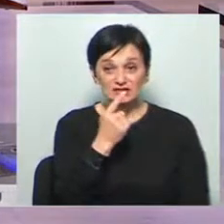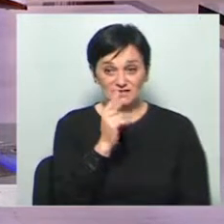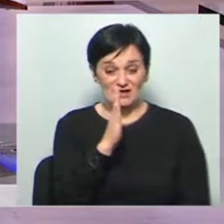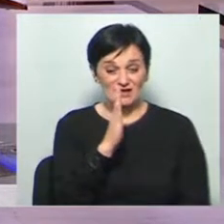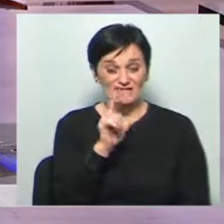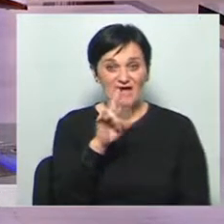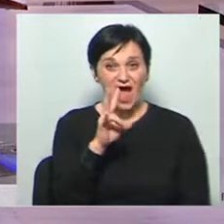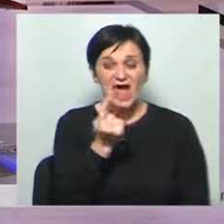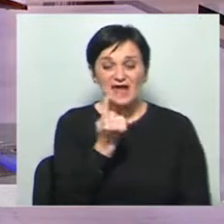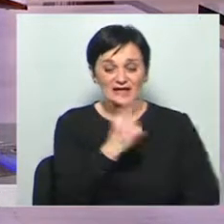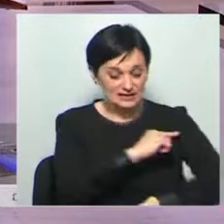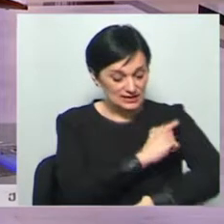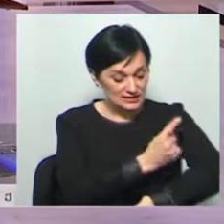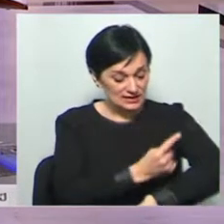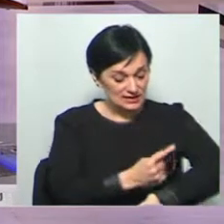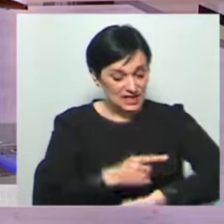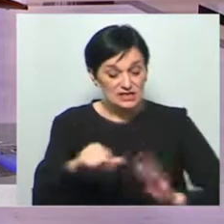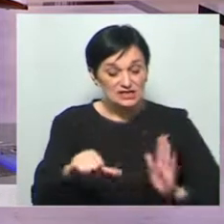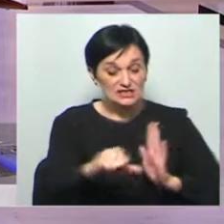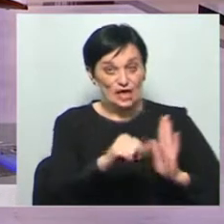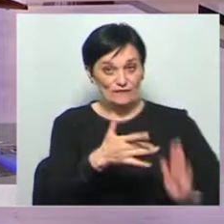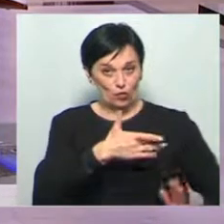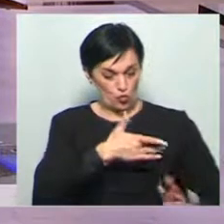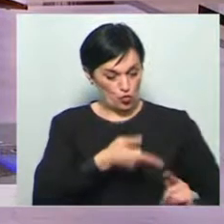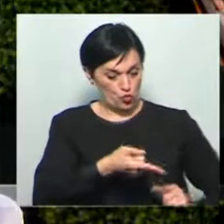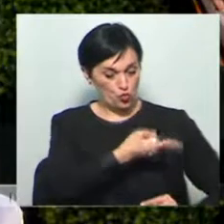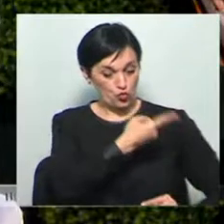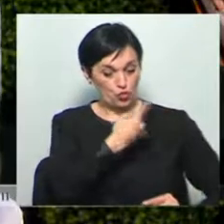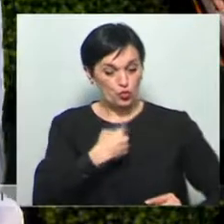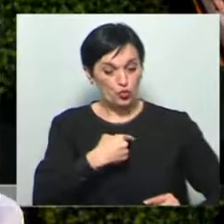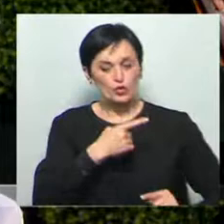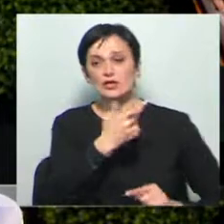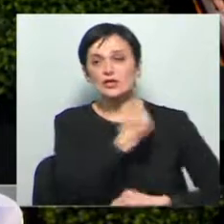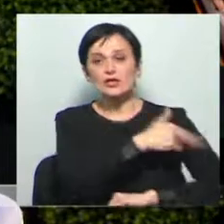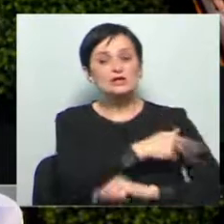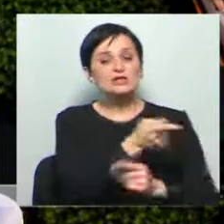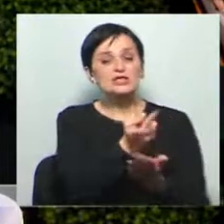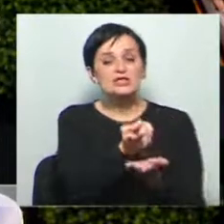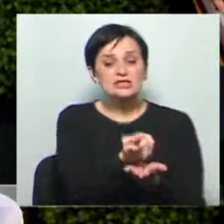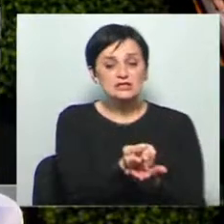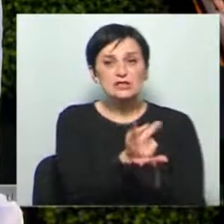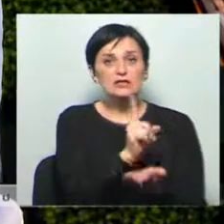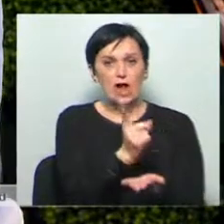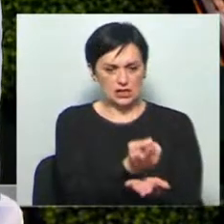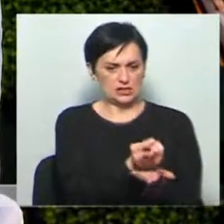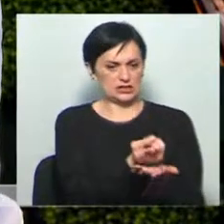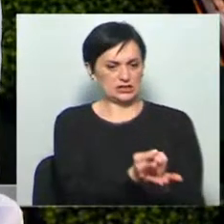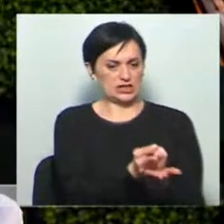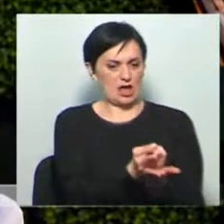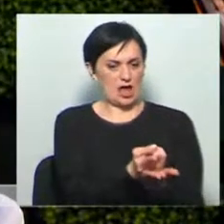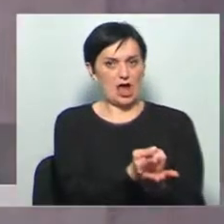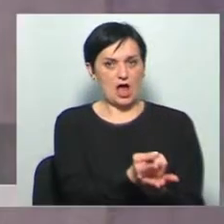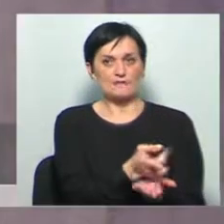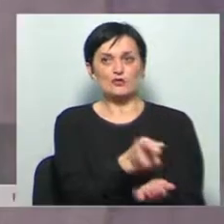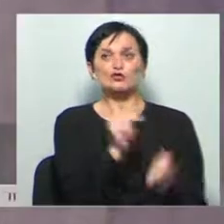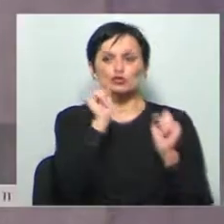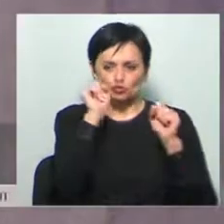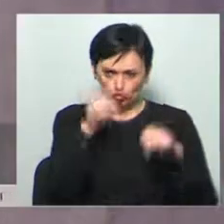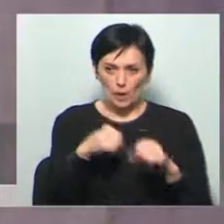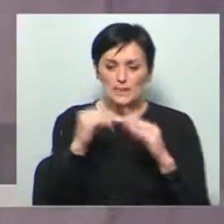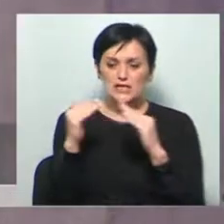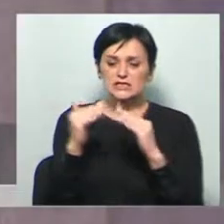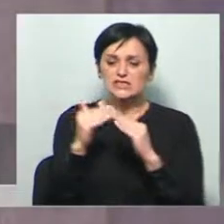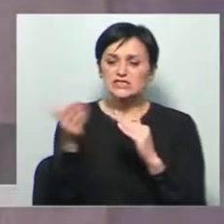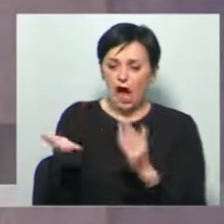საშუალებით სისხლი მიედინება გულისკენ. ჰოსპიტალიზირებული პაციენტი არის იმობილიზირებული, ანუ წევს საწოლში. პრინციპში შეიძლება იყოს სახლშიც მწოლი